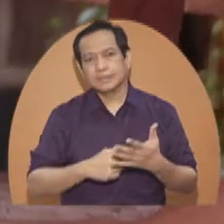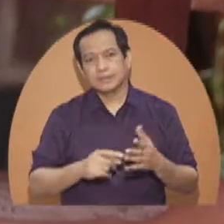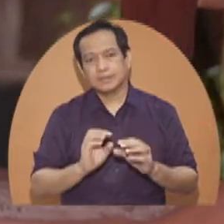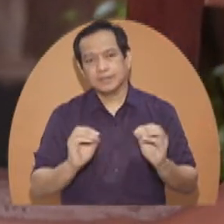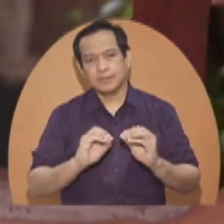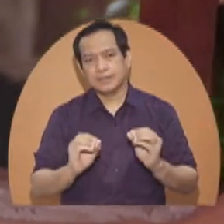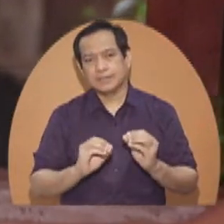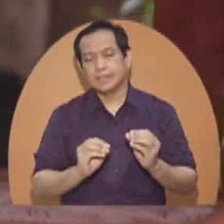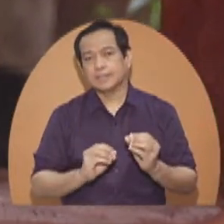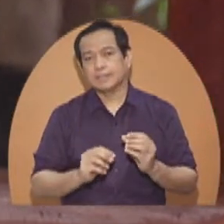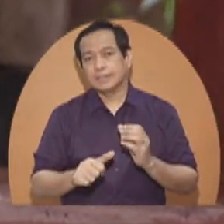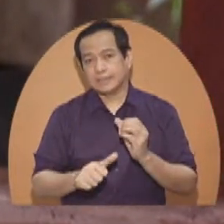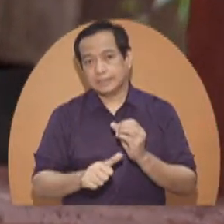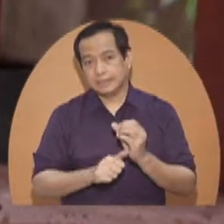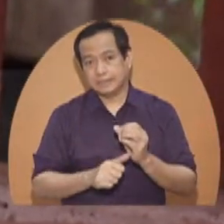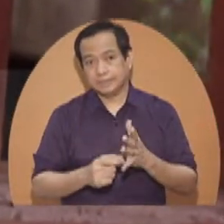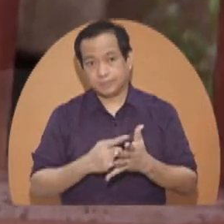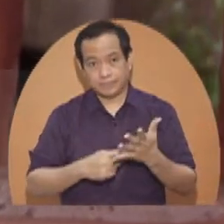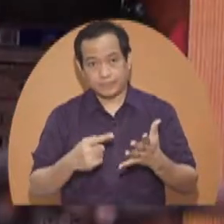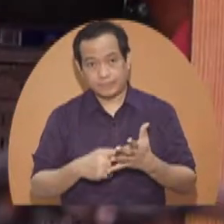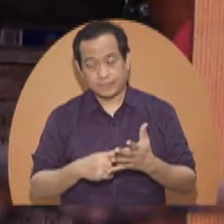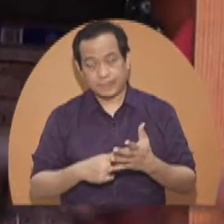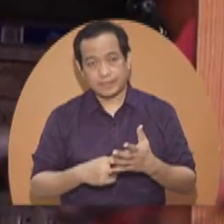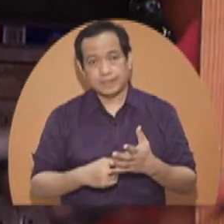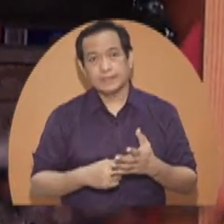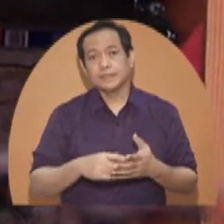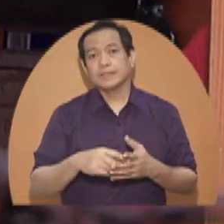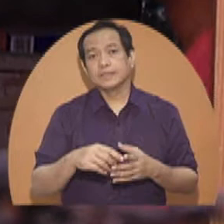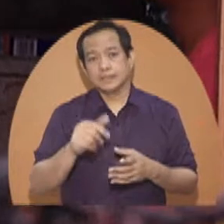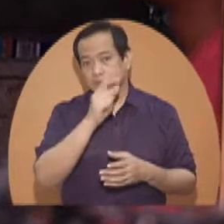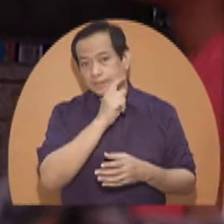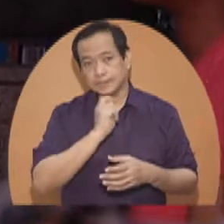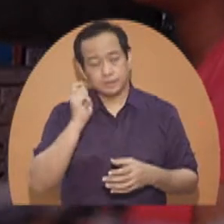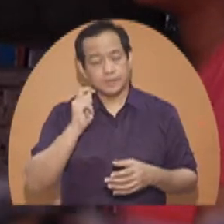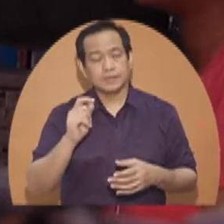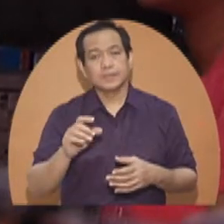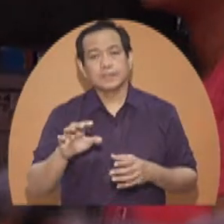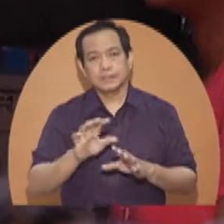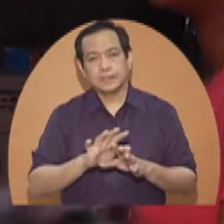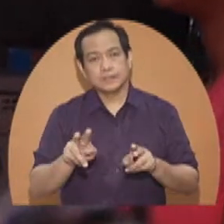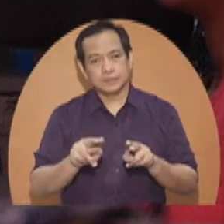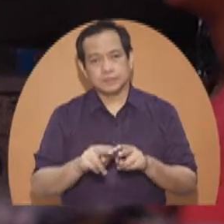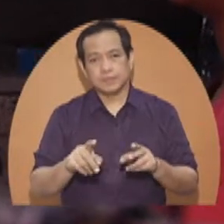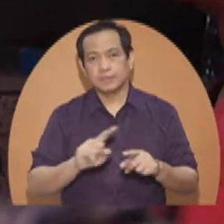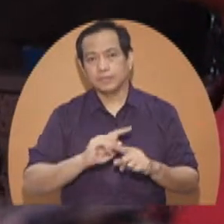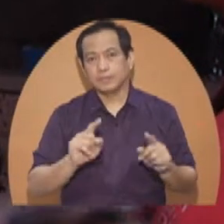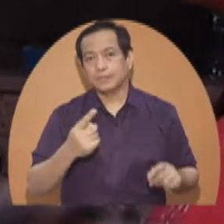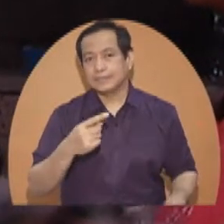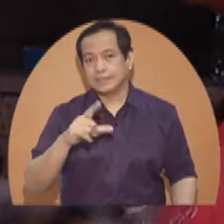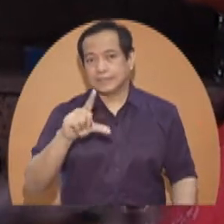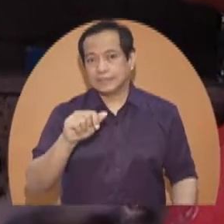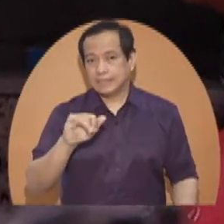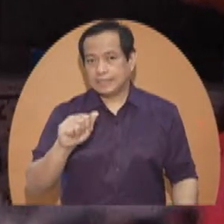at dumadaan po ba siya sa puwerta niya. Ang kambal ni Lai Ann ay normal naman. Ang lagay,